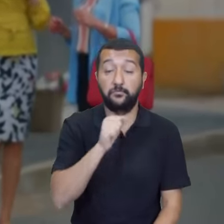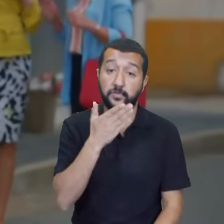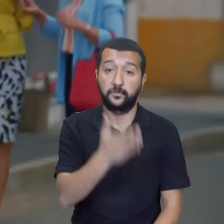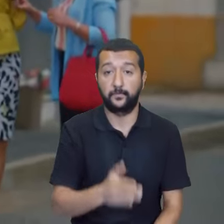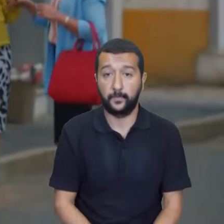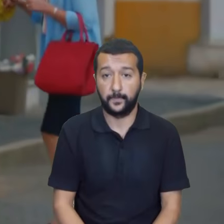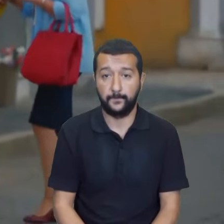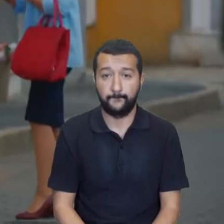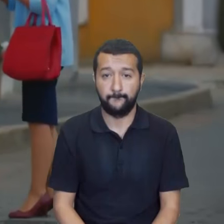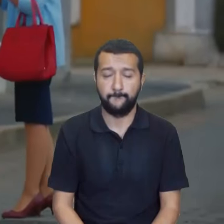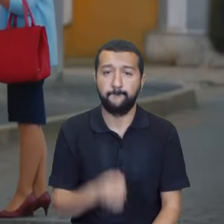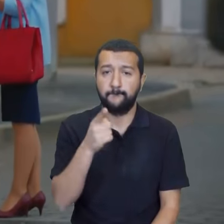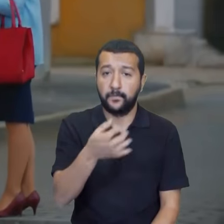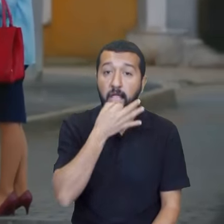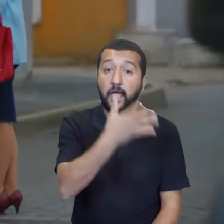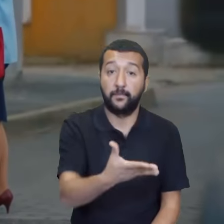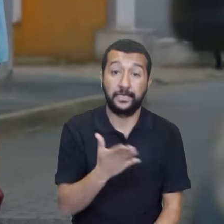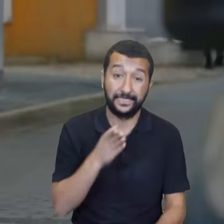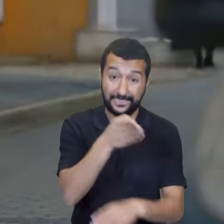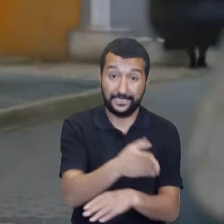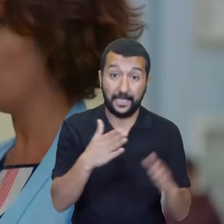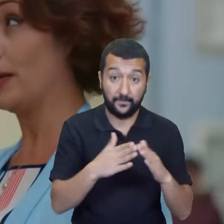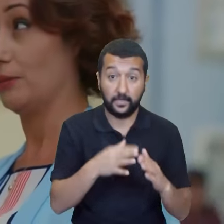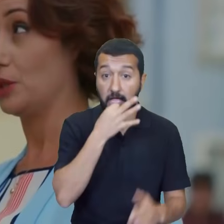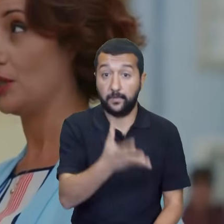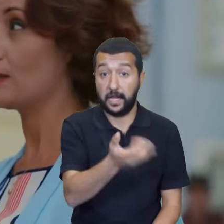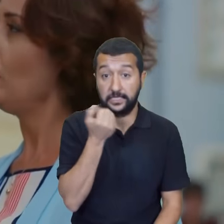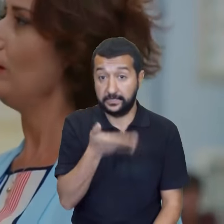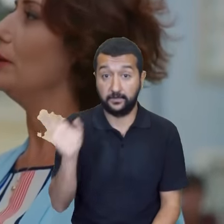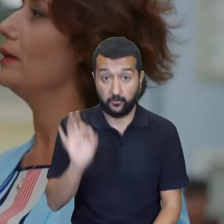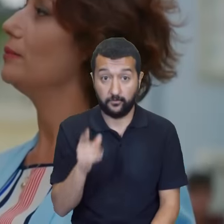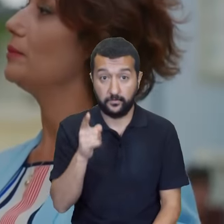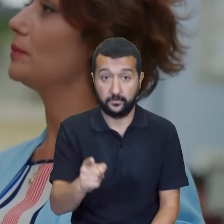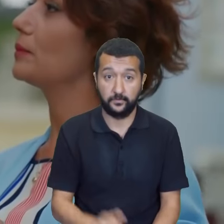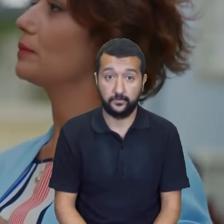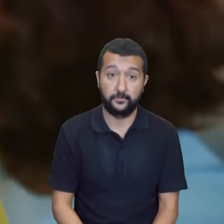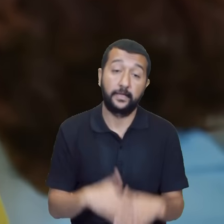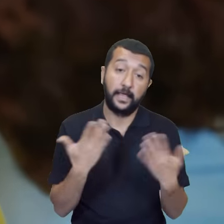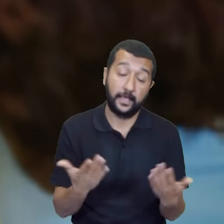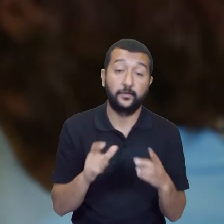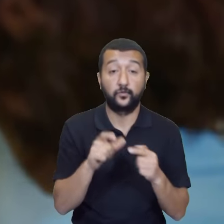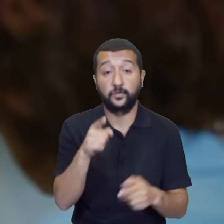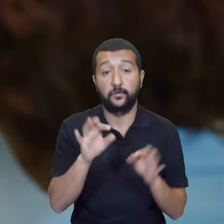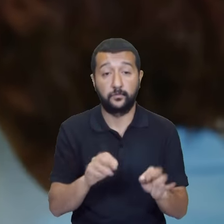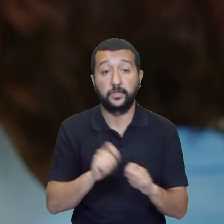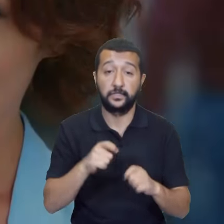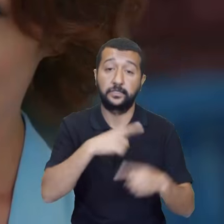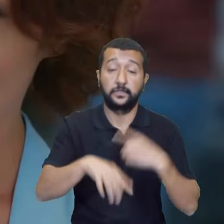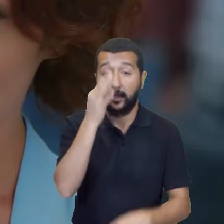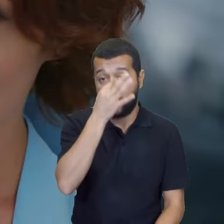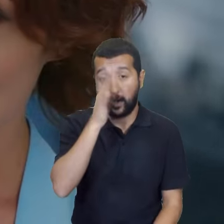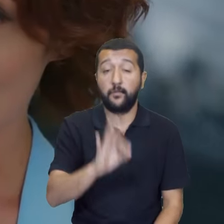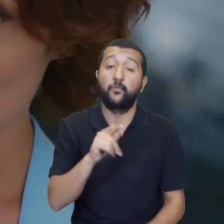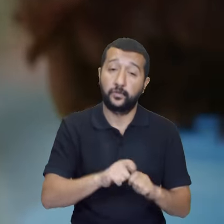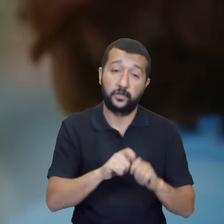de. Haber vereceğim diye girdiğin evden haber alıp çıkacaksın, öyle mi? Şükrü'cüğüm, bu işler kolay değil.